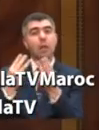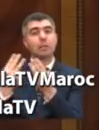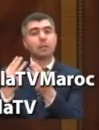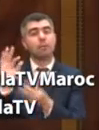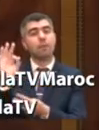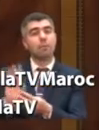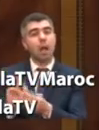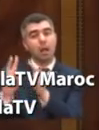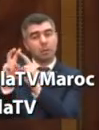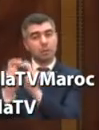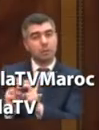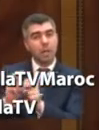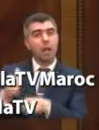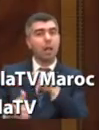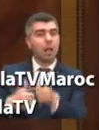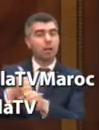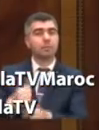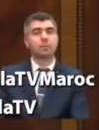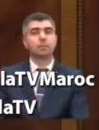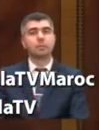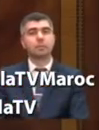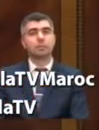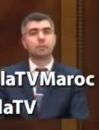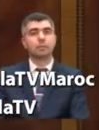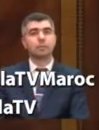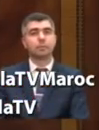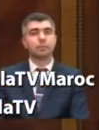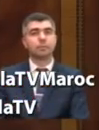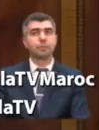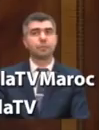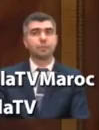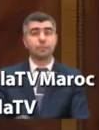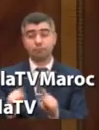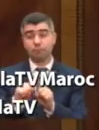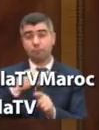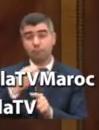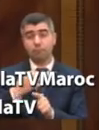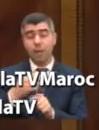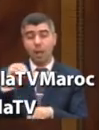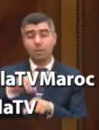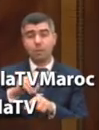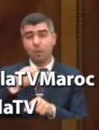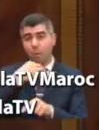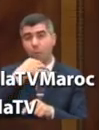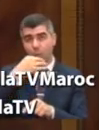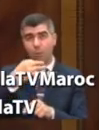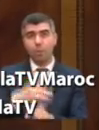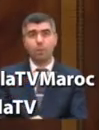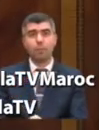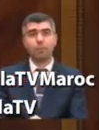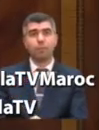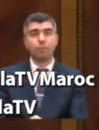يعني للسنه الماضيه. ولكن اللي يمكن لي ناكد عليه اليوم هو رغم